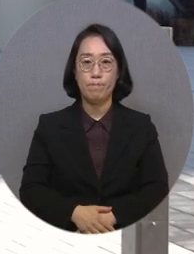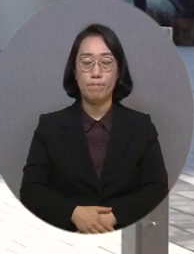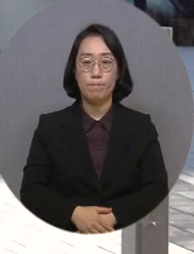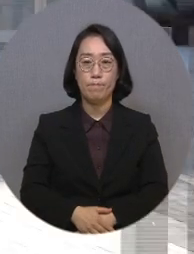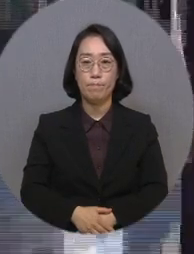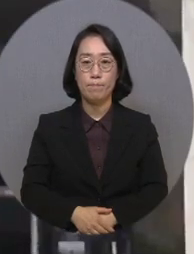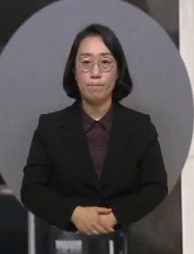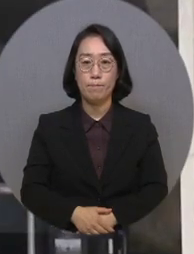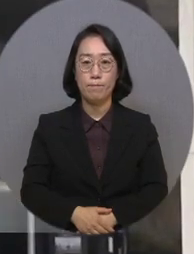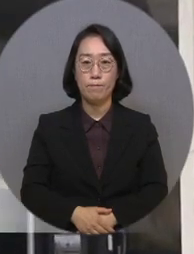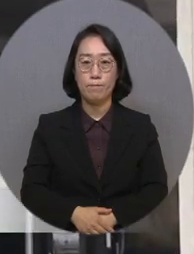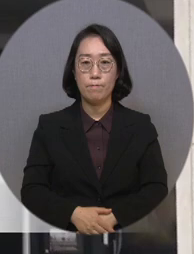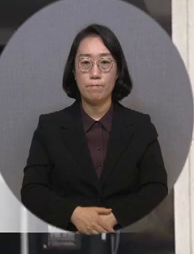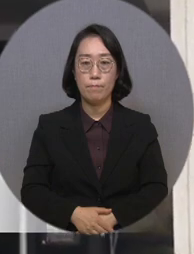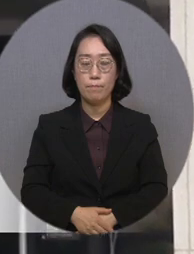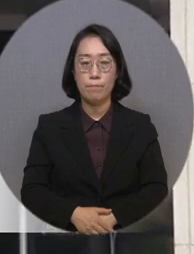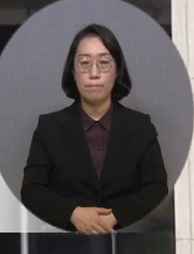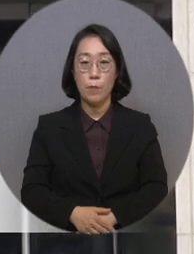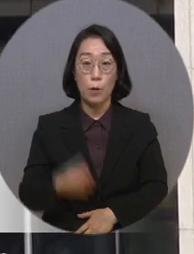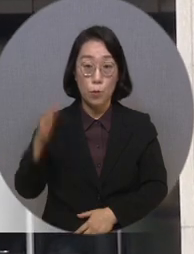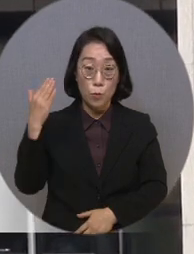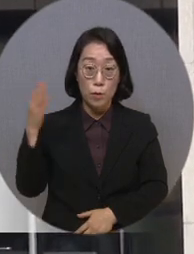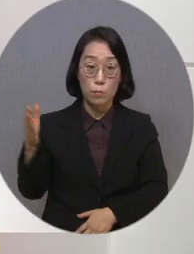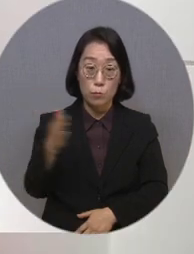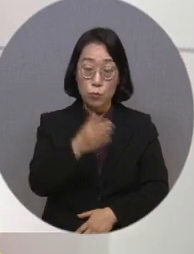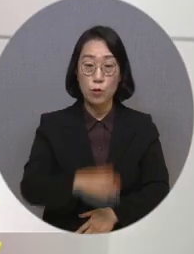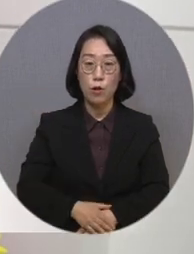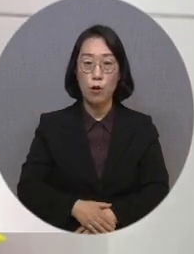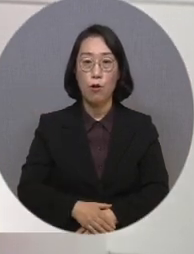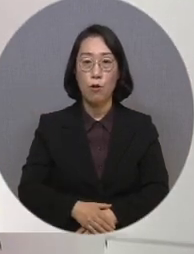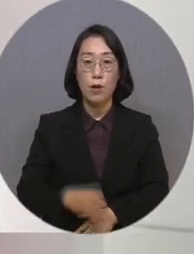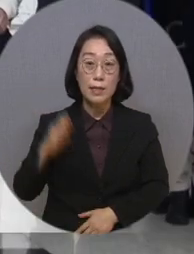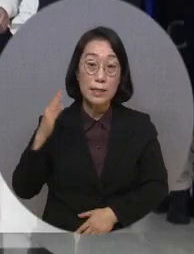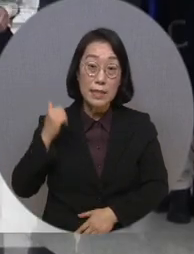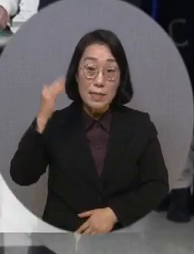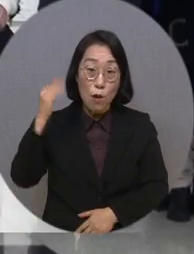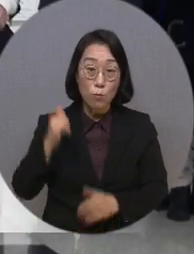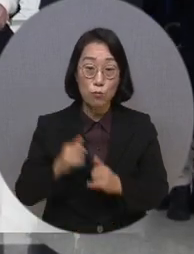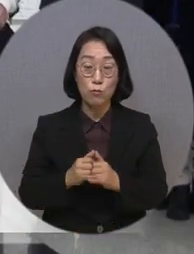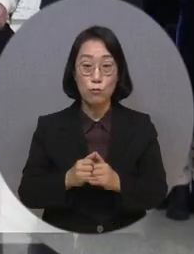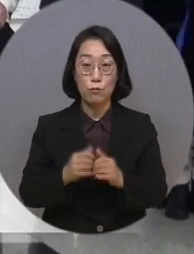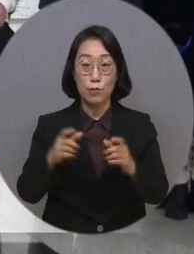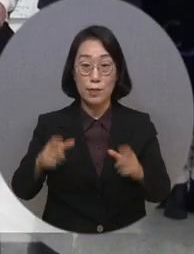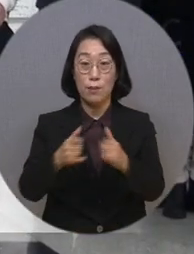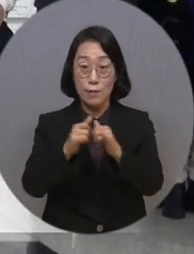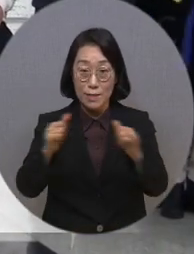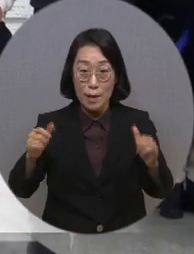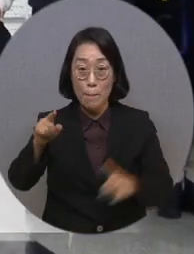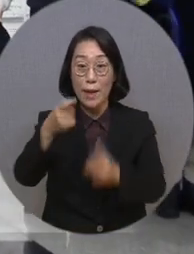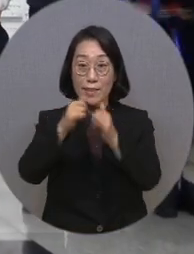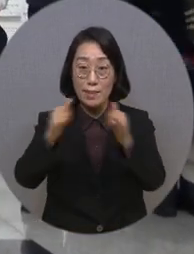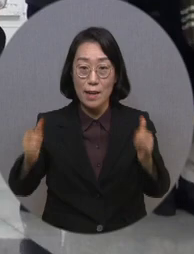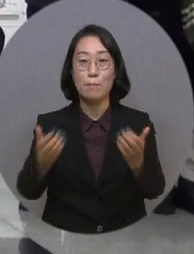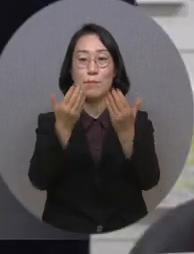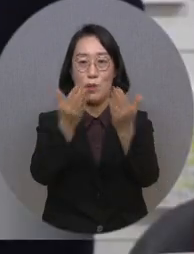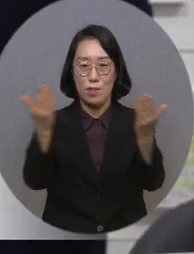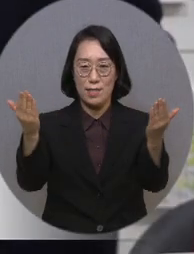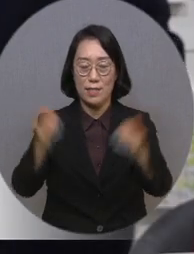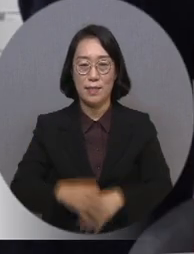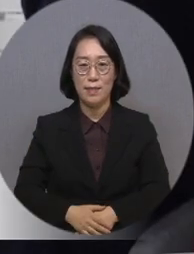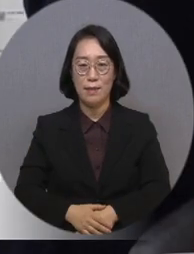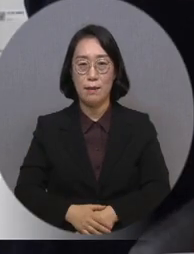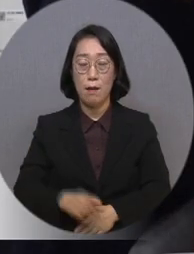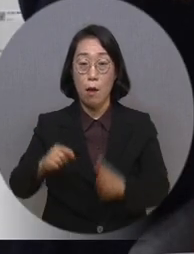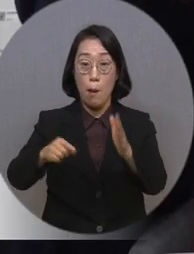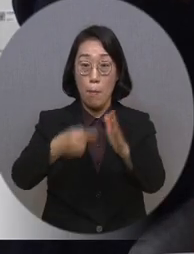전우주입니다. 지난 12일부터 의정부 시민 100인이 켈리의 노래를 담아 시청 시민 갤러리에서 전시를 시작했습니다.